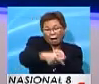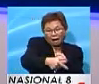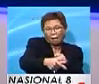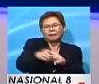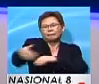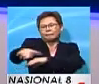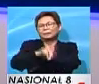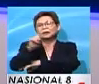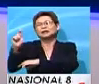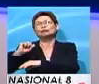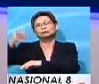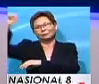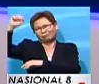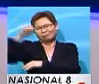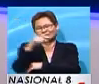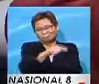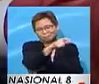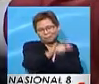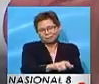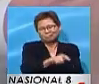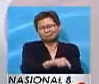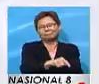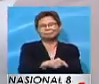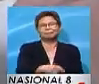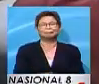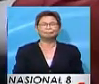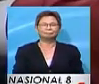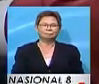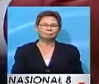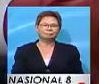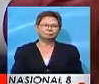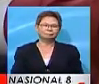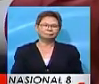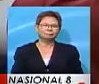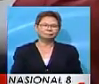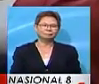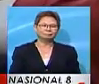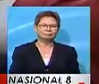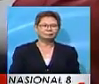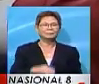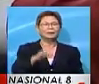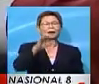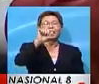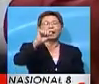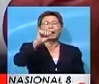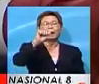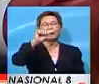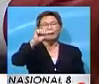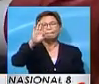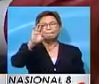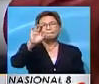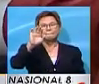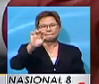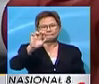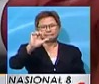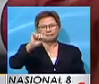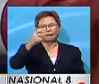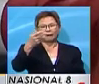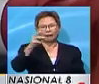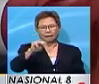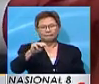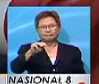timur Sabah bekas Abraham Ibrahim tu saya dah dapat laporan daripada ni